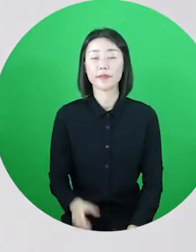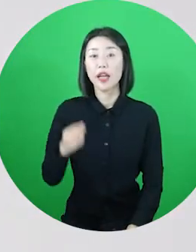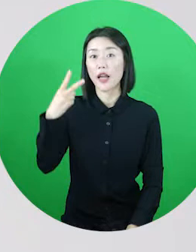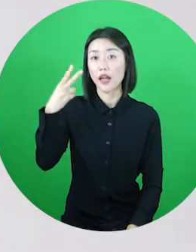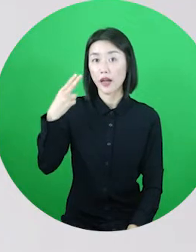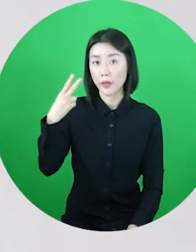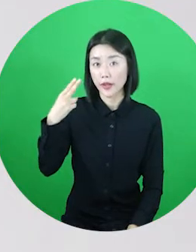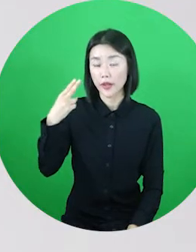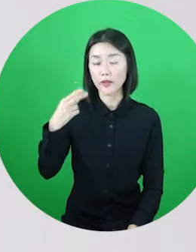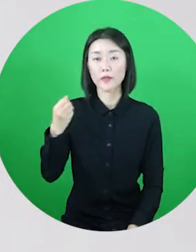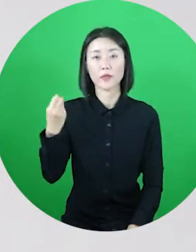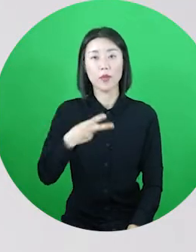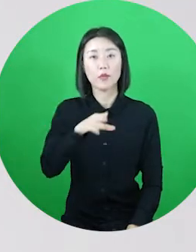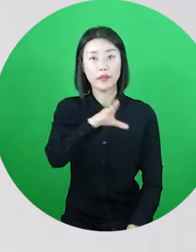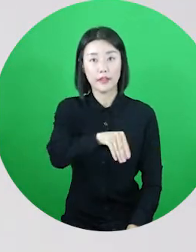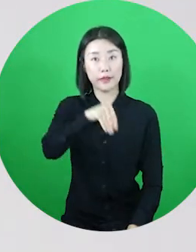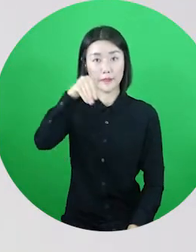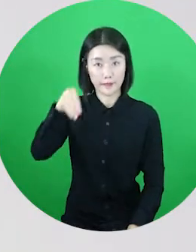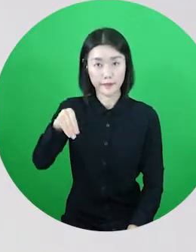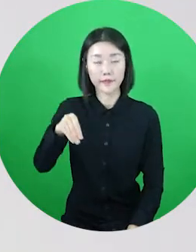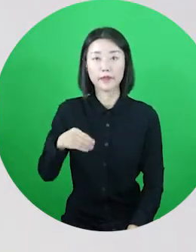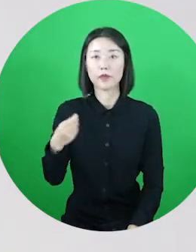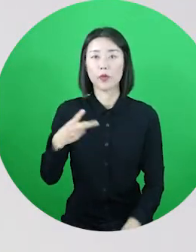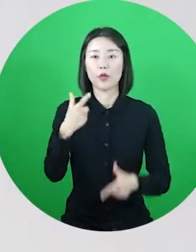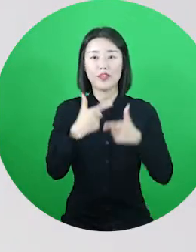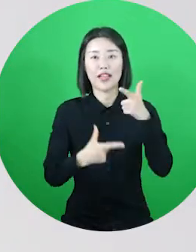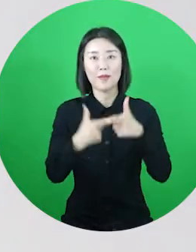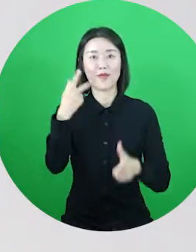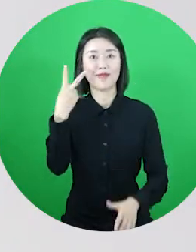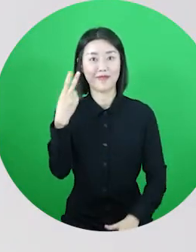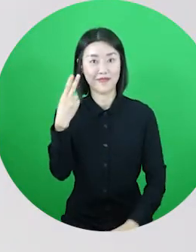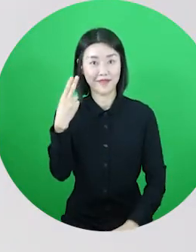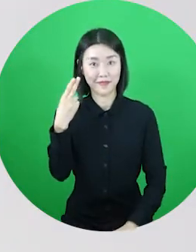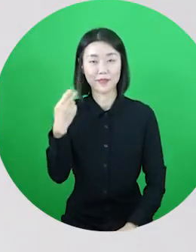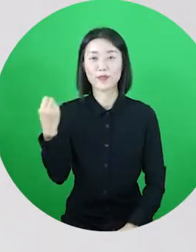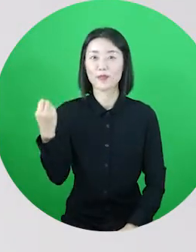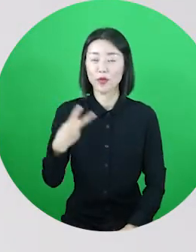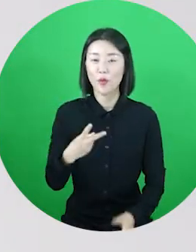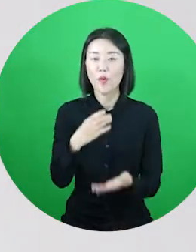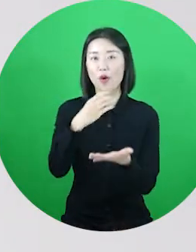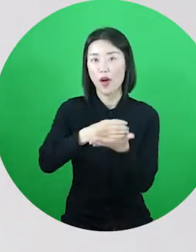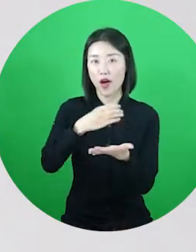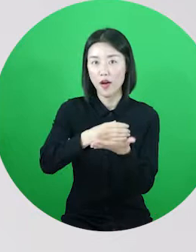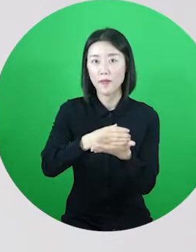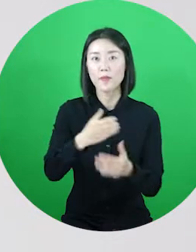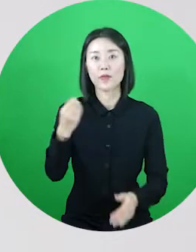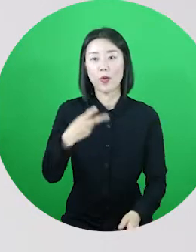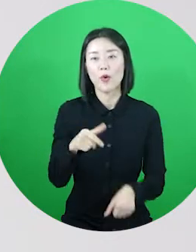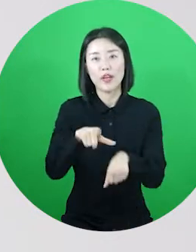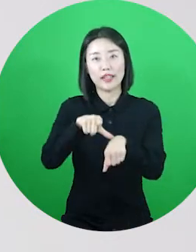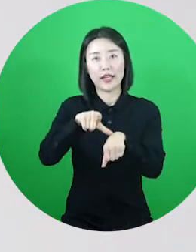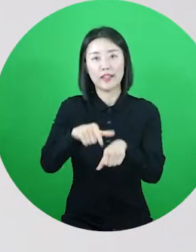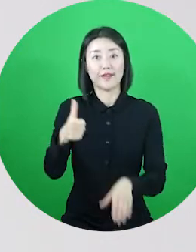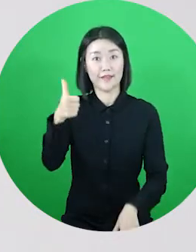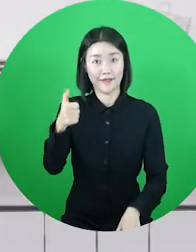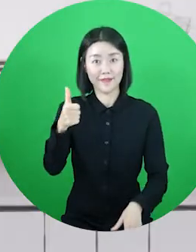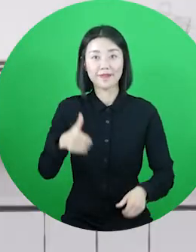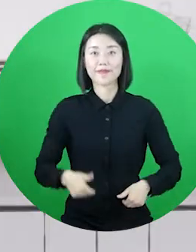가위, 집게, 나무젓가락, 종이컵, 그리고 타이머를 준비해